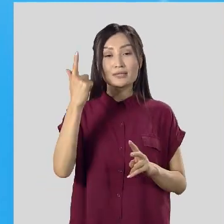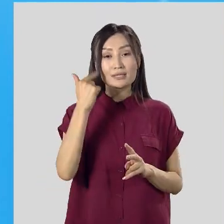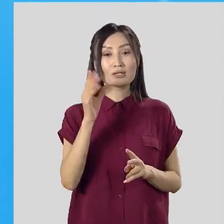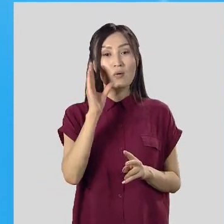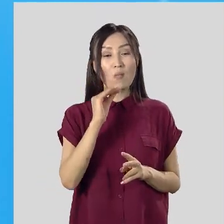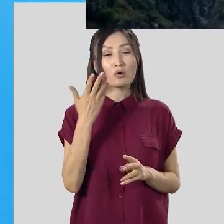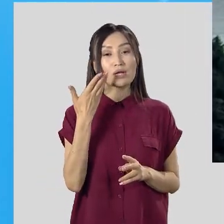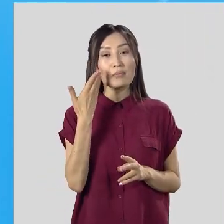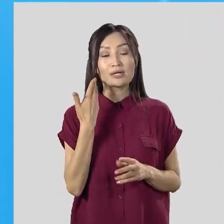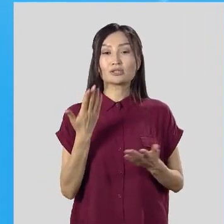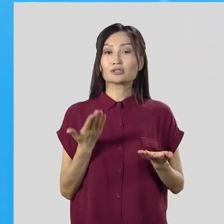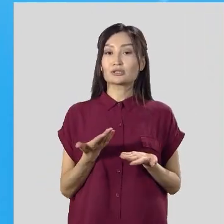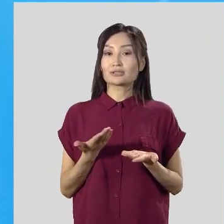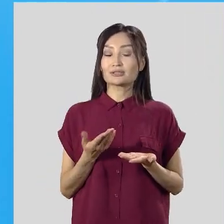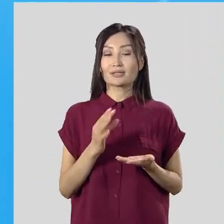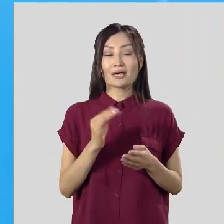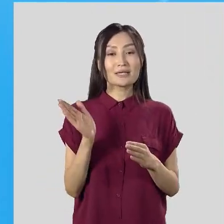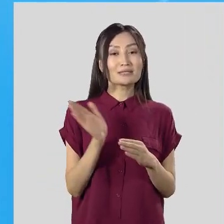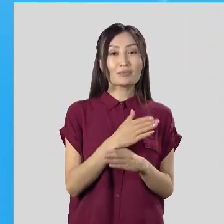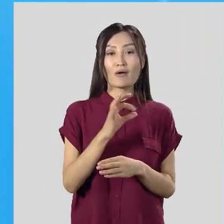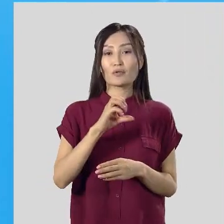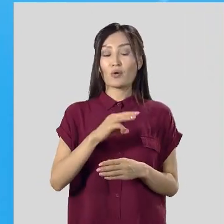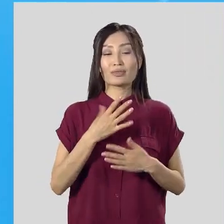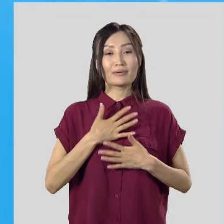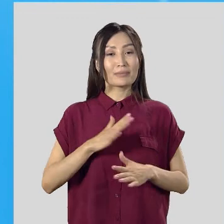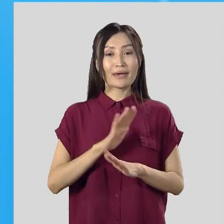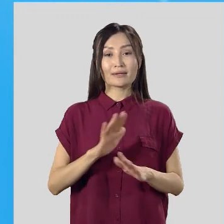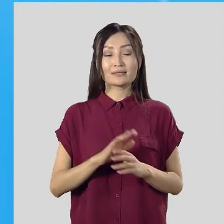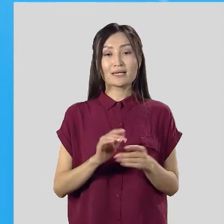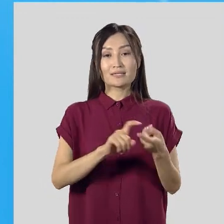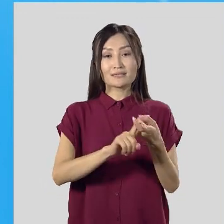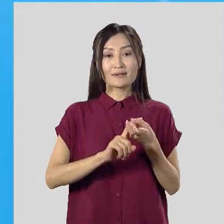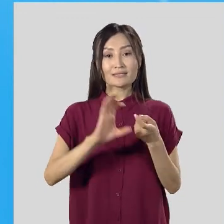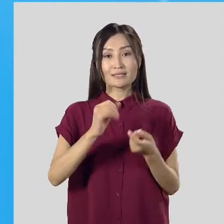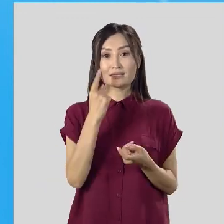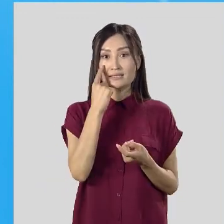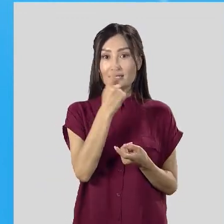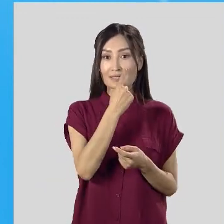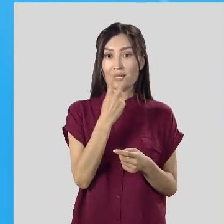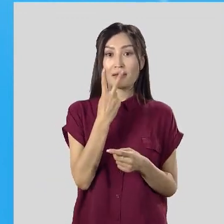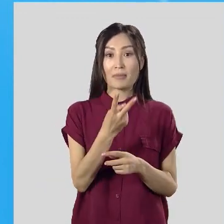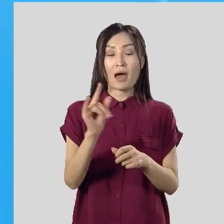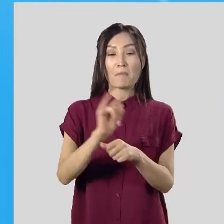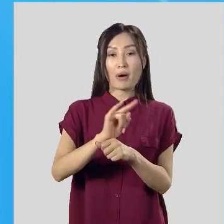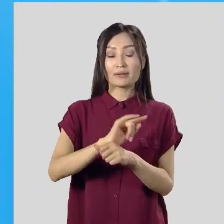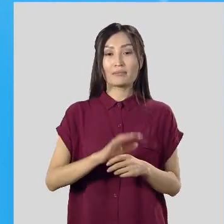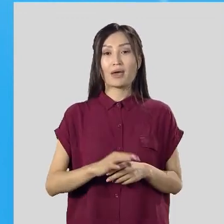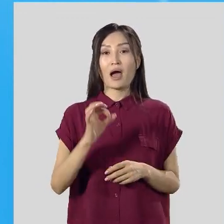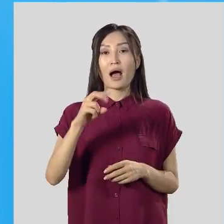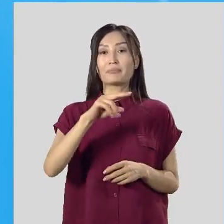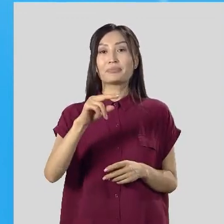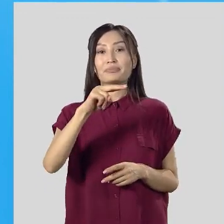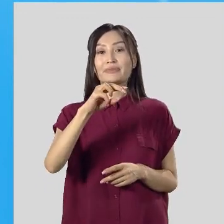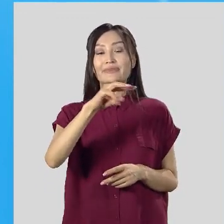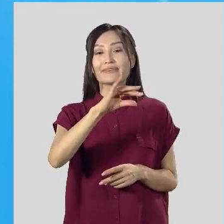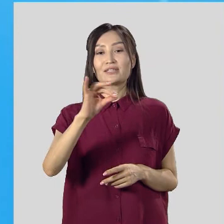могут облегчить жизнь, избавив от неприятностей, связанных со зрительными обманами. Оптические